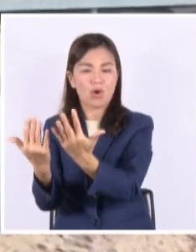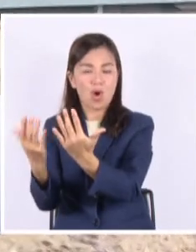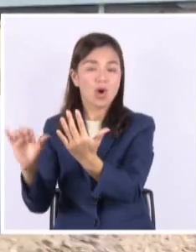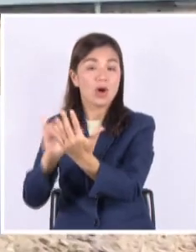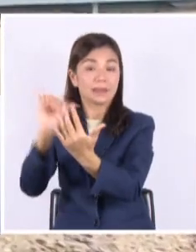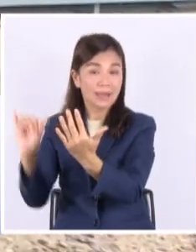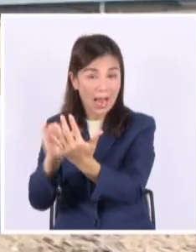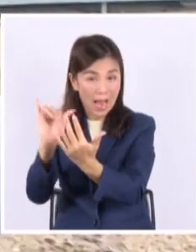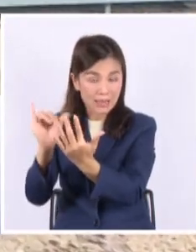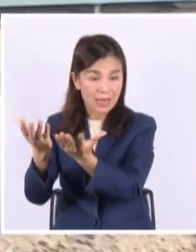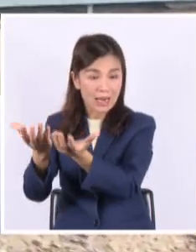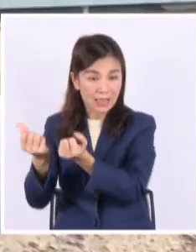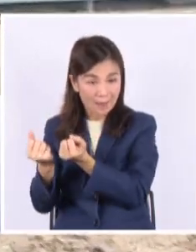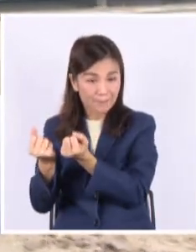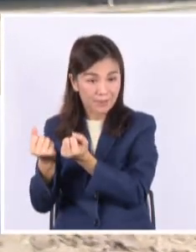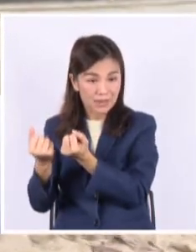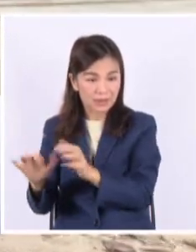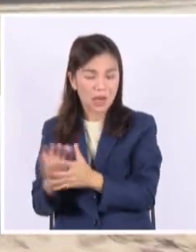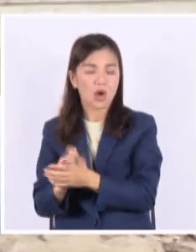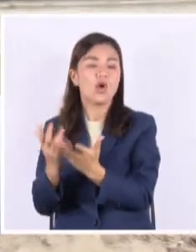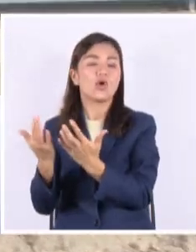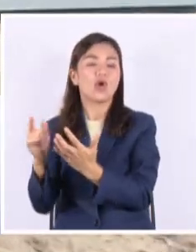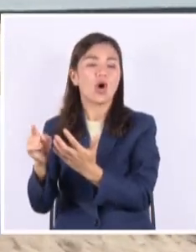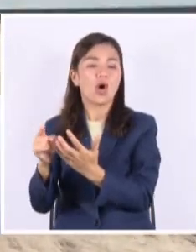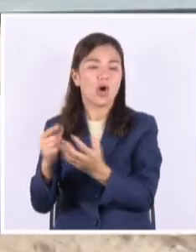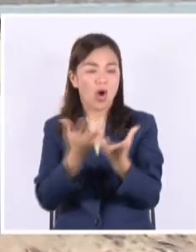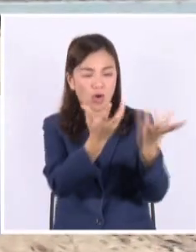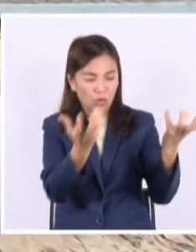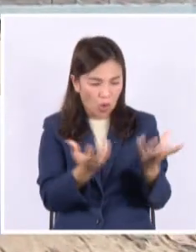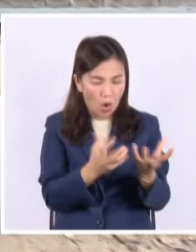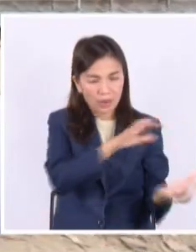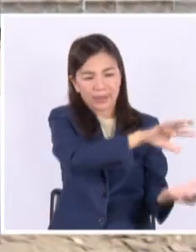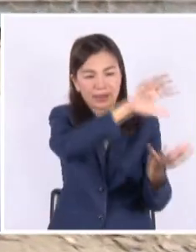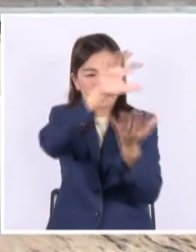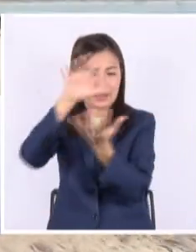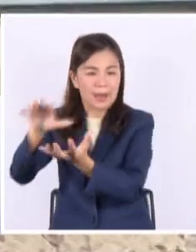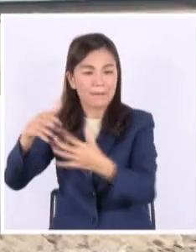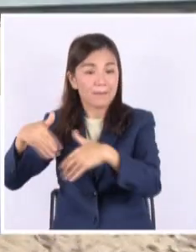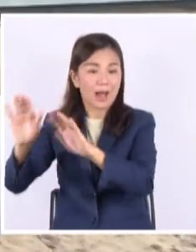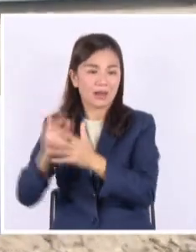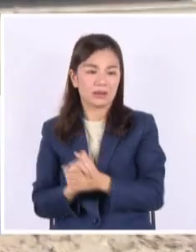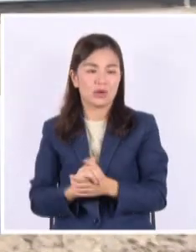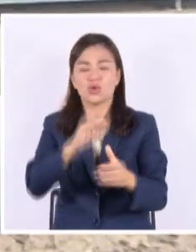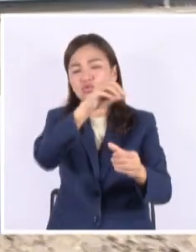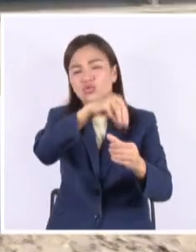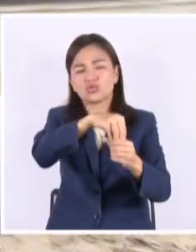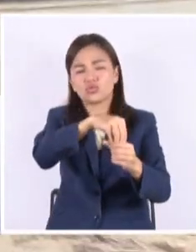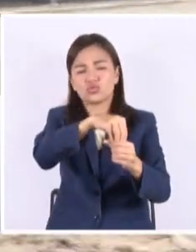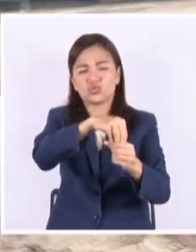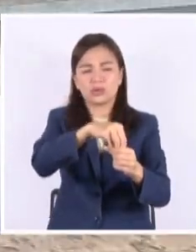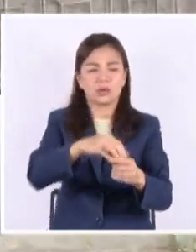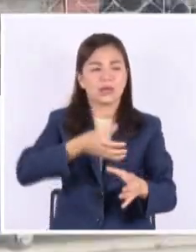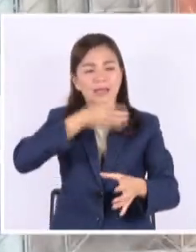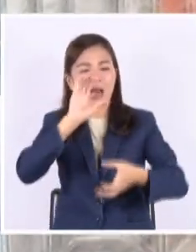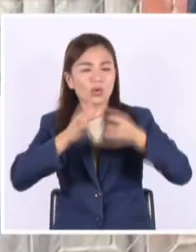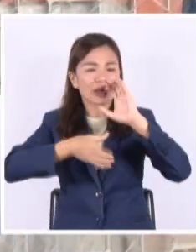แล้วค่อยให้ทางทิศธงชัยเนี่ยกลับมาเก็บข้าวของก็คือไม่ให้อยู่แล้วนะครับถ้าเกิดอยู่ต่อไปเนี่ยเดี๋ยวกินเหล้าเมาในวัดแล้วก็โวยวายทะเล